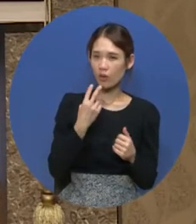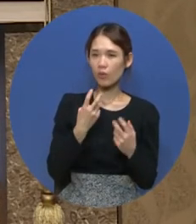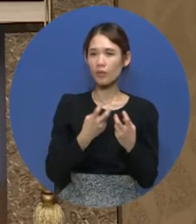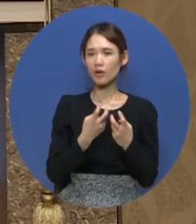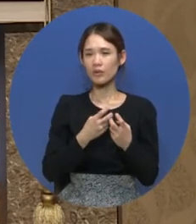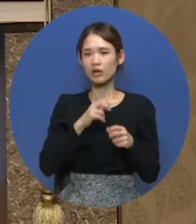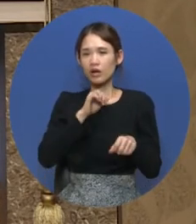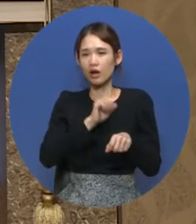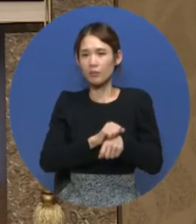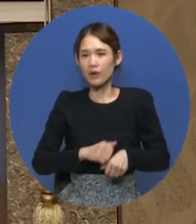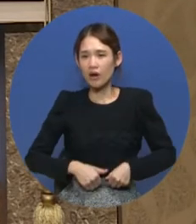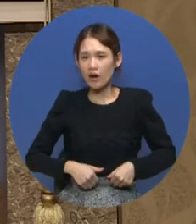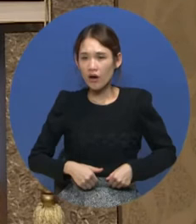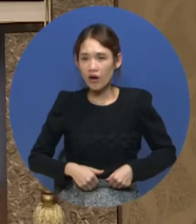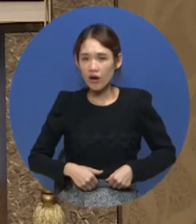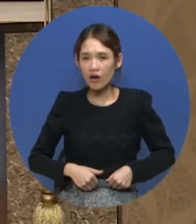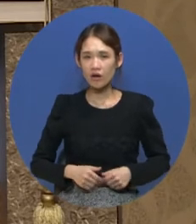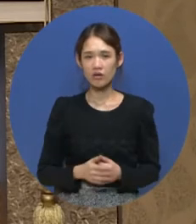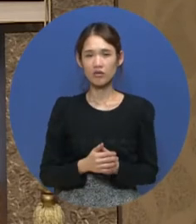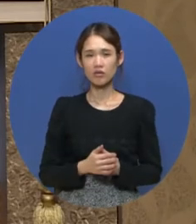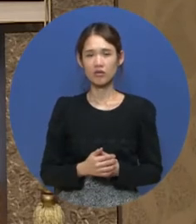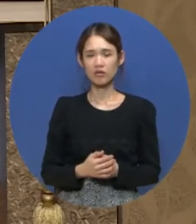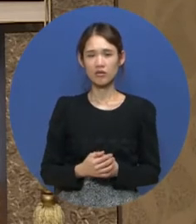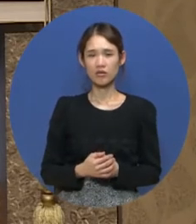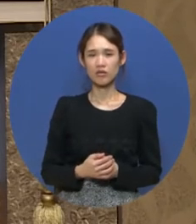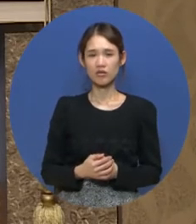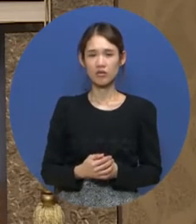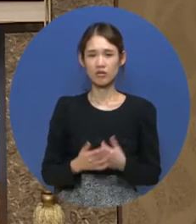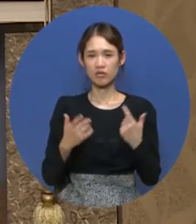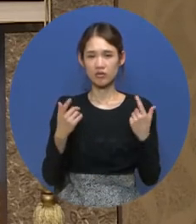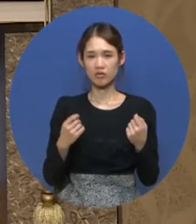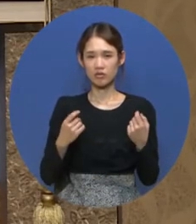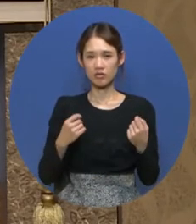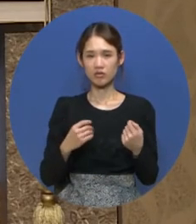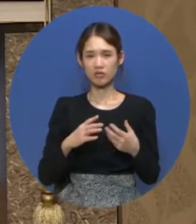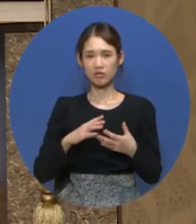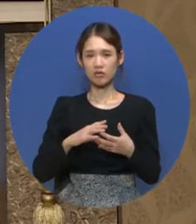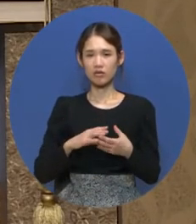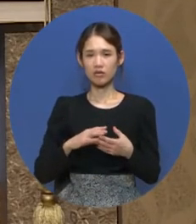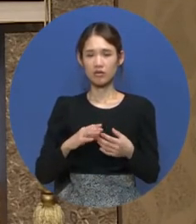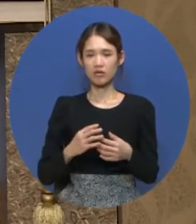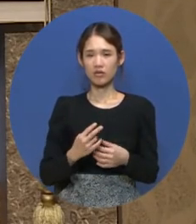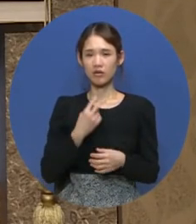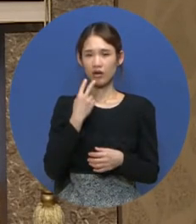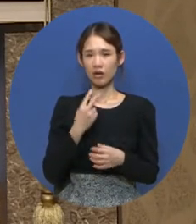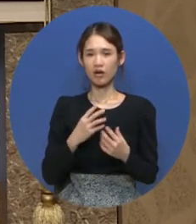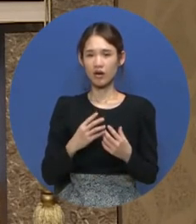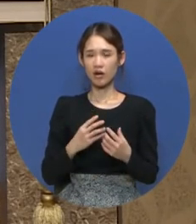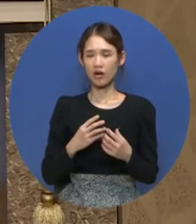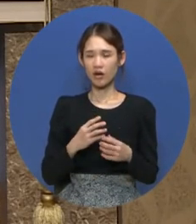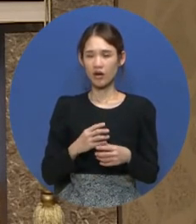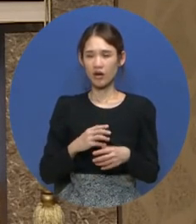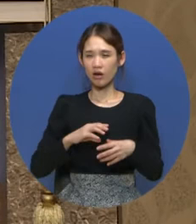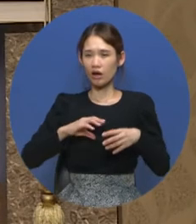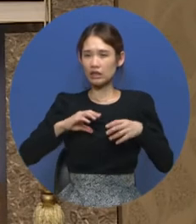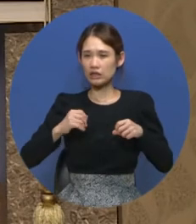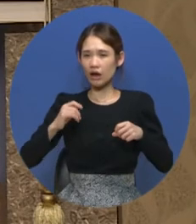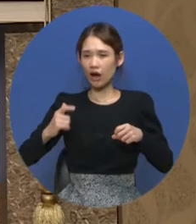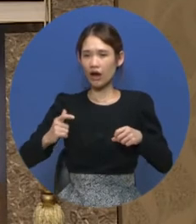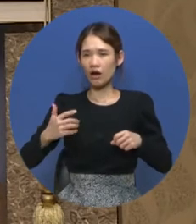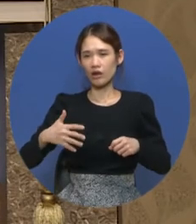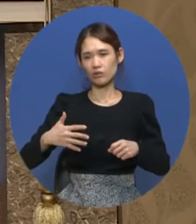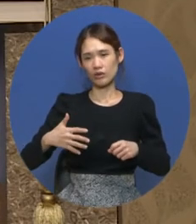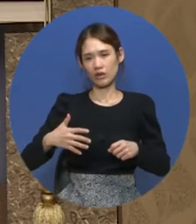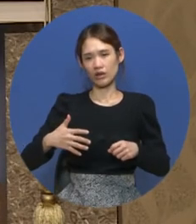했거든요 이렇게 하고 겠어요 그러면은 전혀 이거 혹 군이 어떻게 횡격막 근육이 이렇게 강화 되지 않습니다 아아